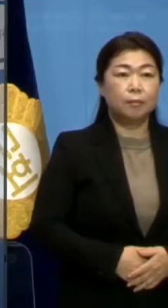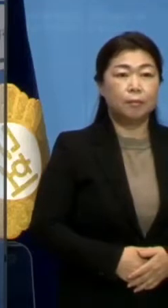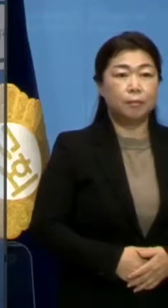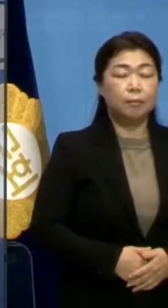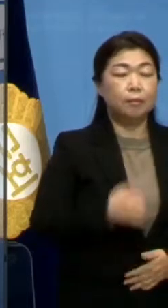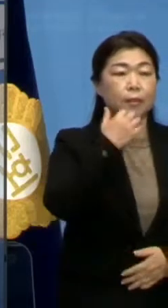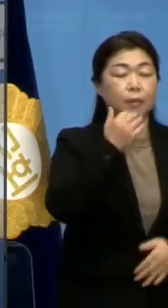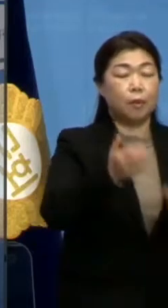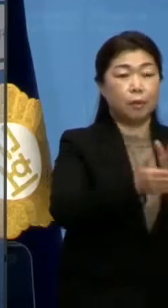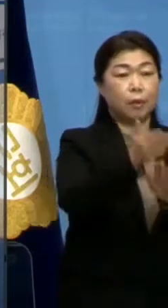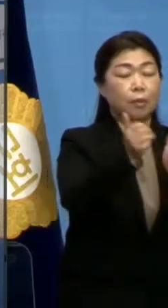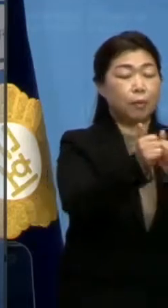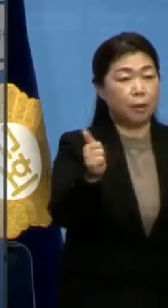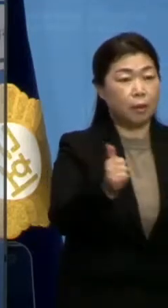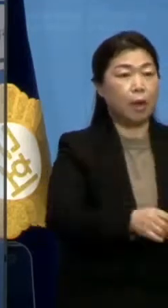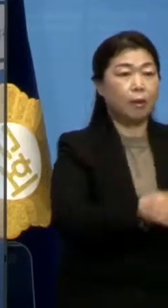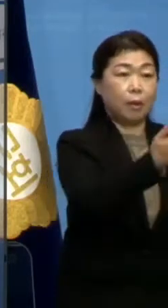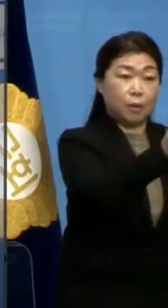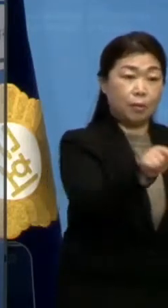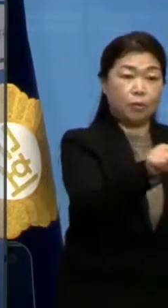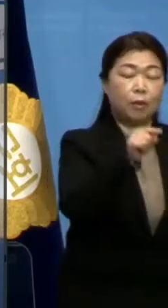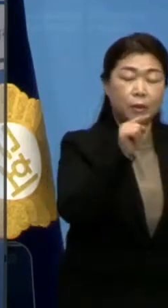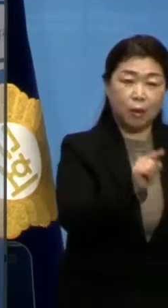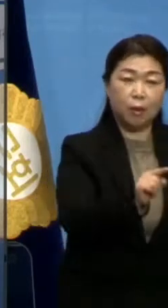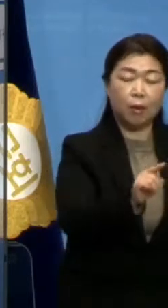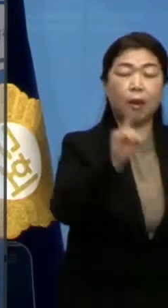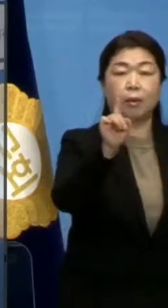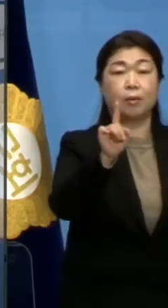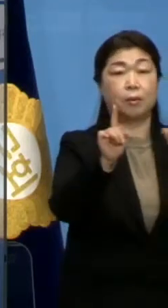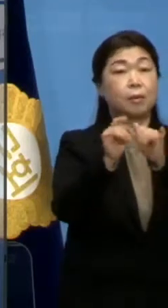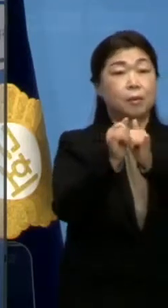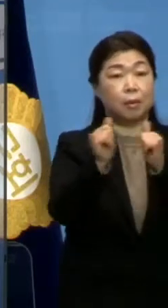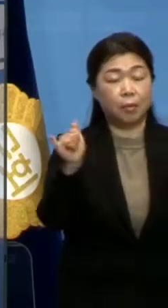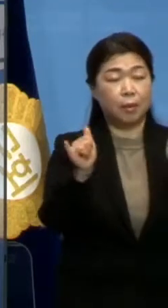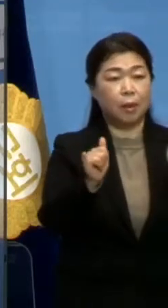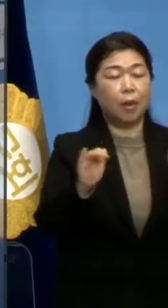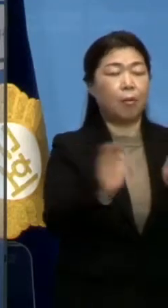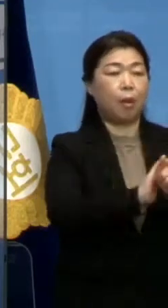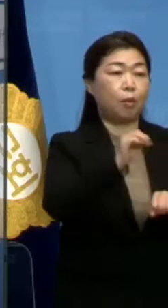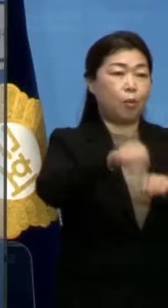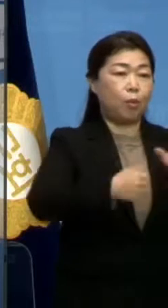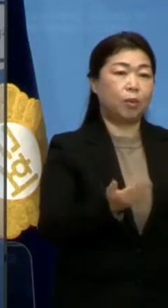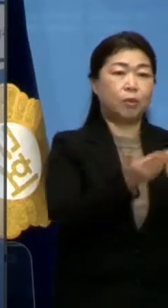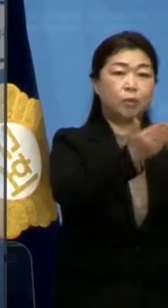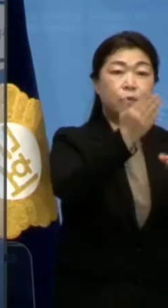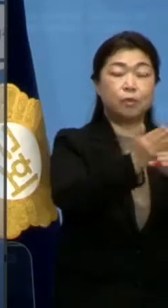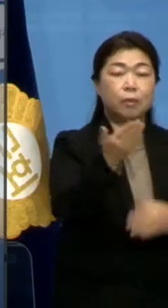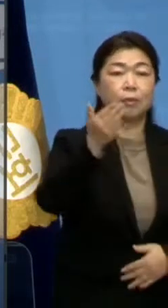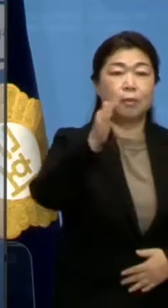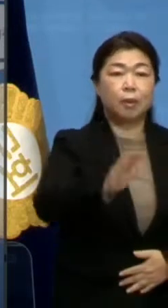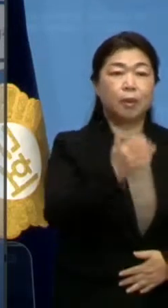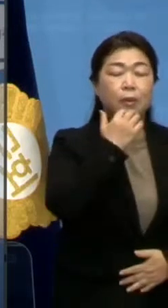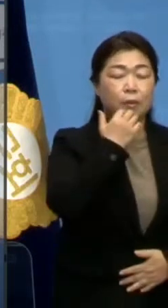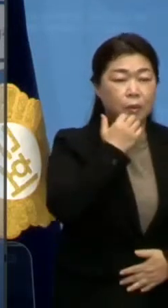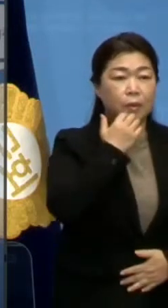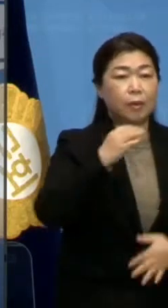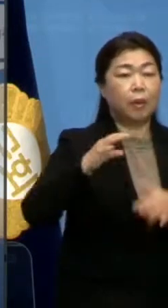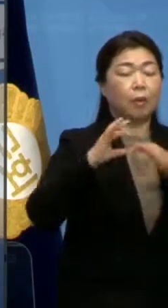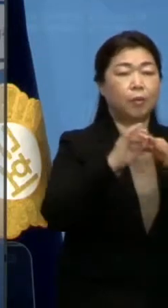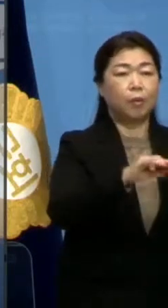서울시민 5명중 1명이 반려동물을 기 욱 기르고 있지만 서울은 여전히